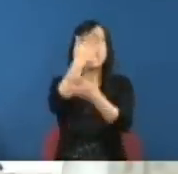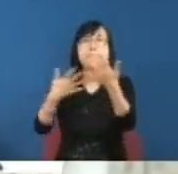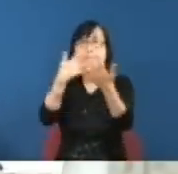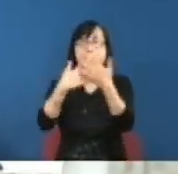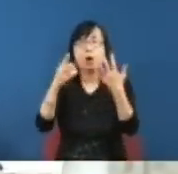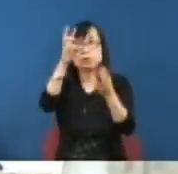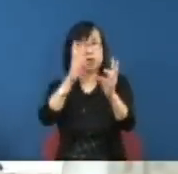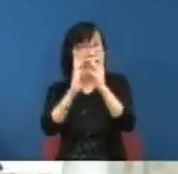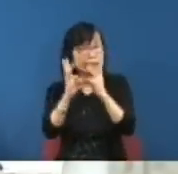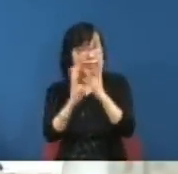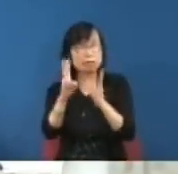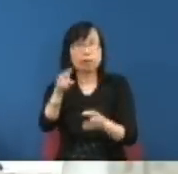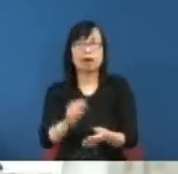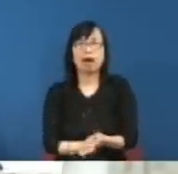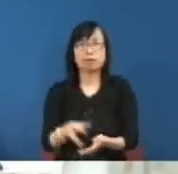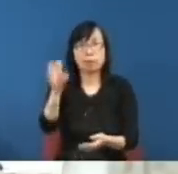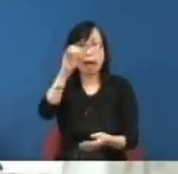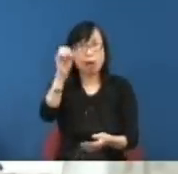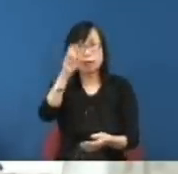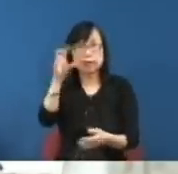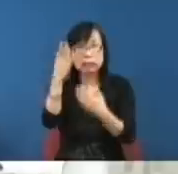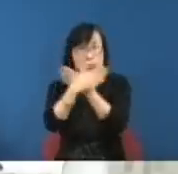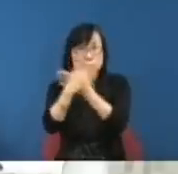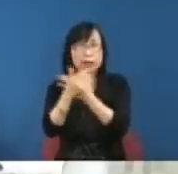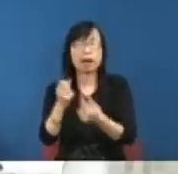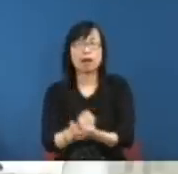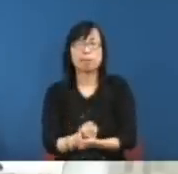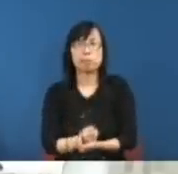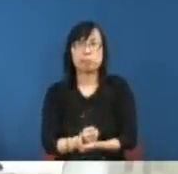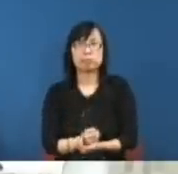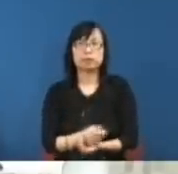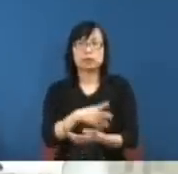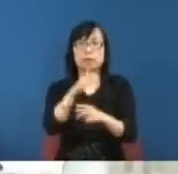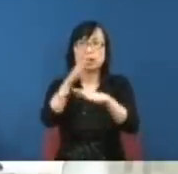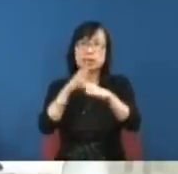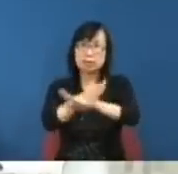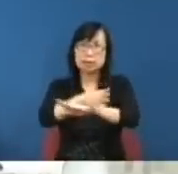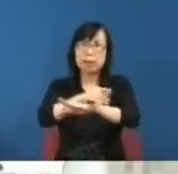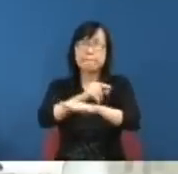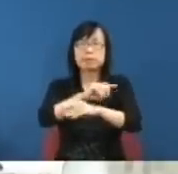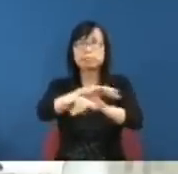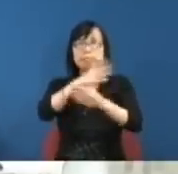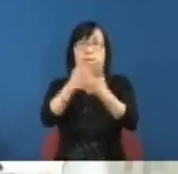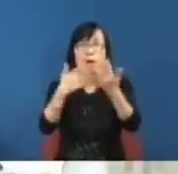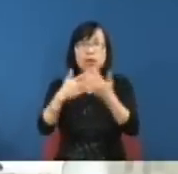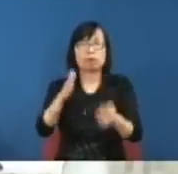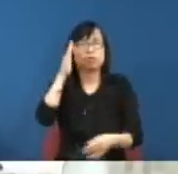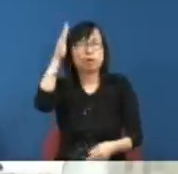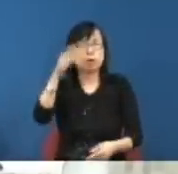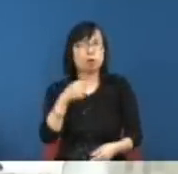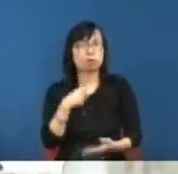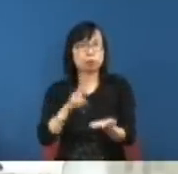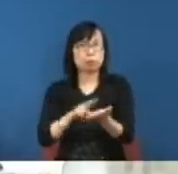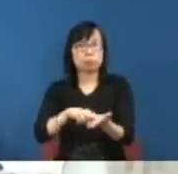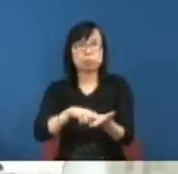啦，尤其是 RTV 啊同埋其他嘅社運網站，因為應該不久將來咧，我相信會